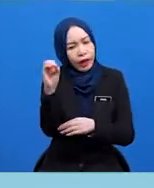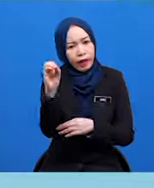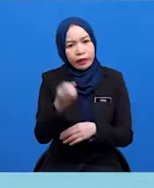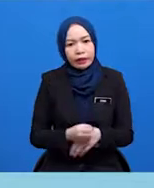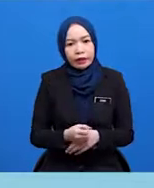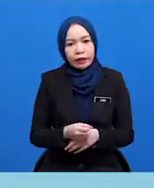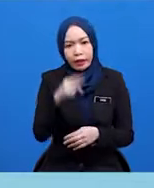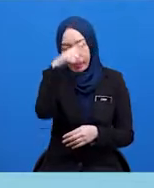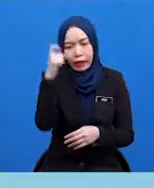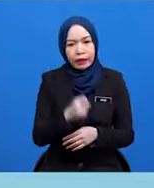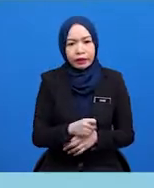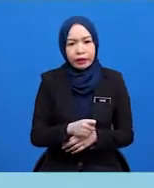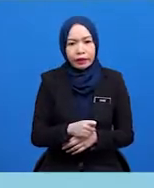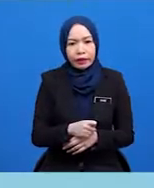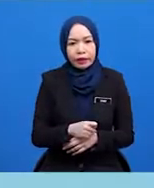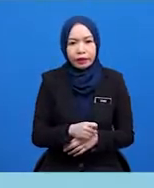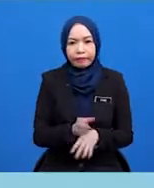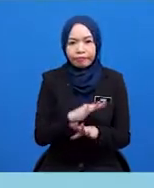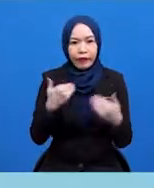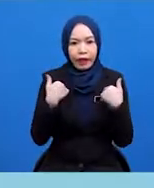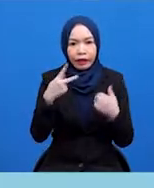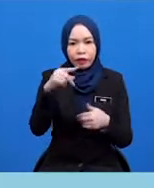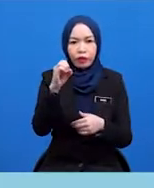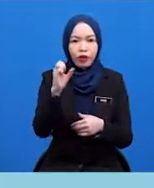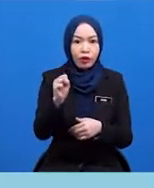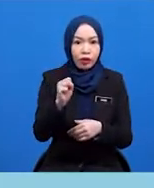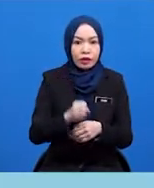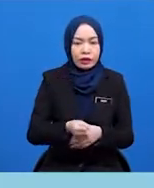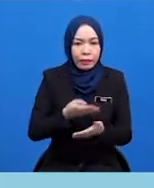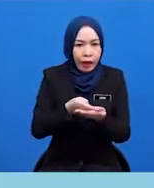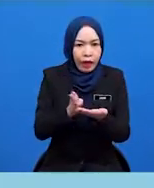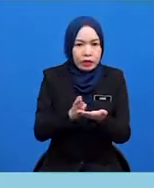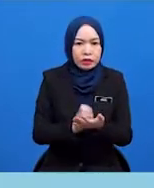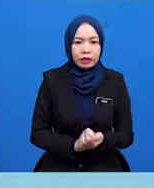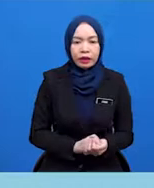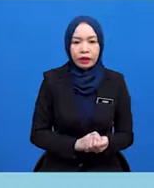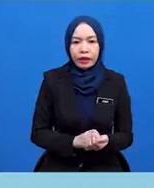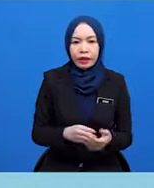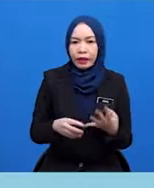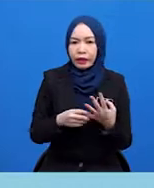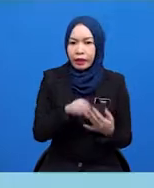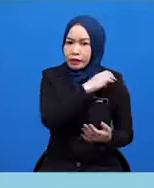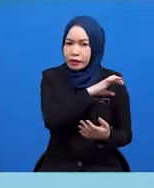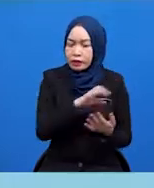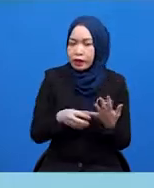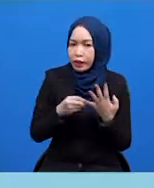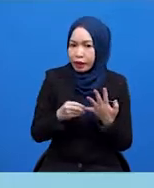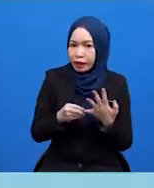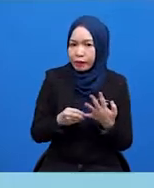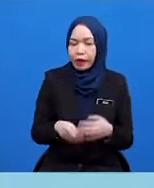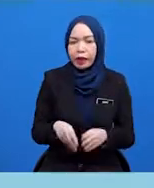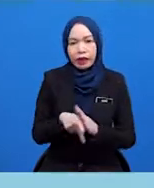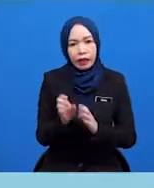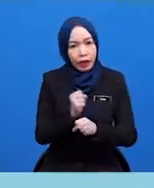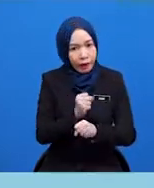kos pembelian tanah pertanian. Ciri yang kelima ialah buruh. Pertanian ladang